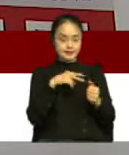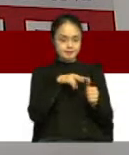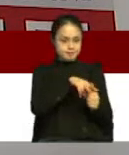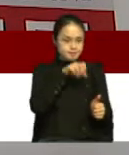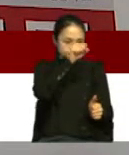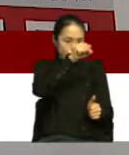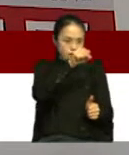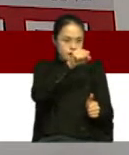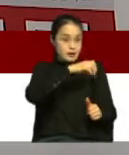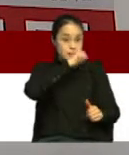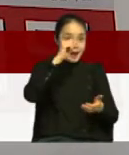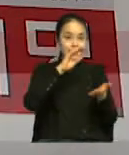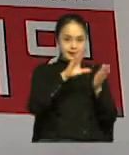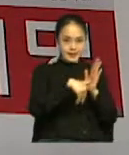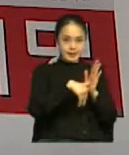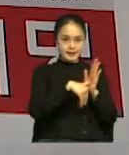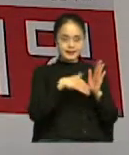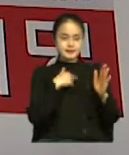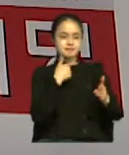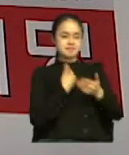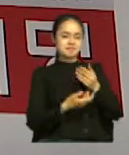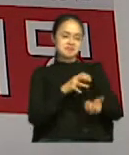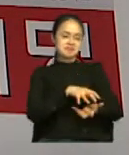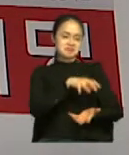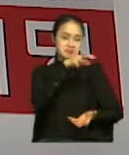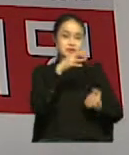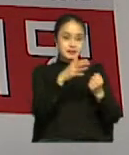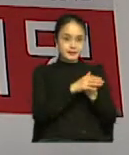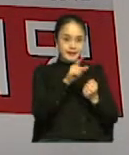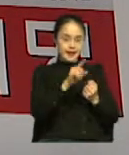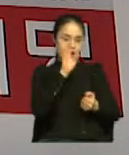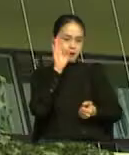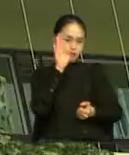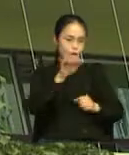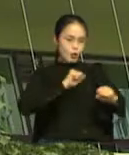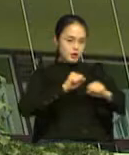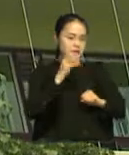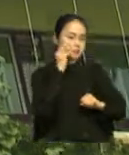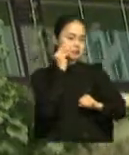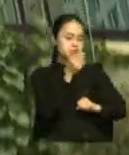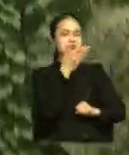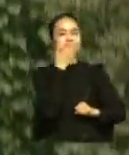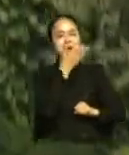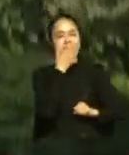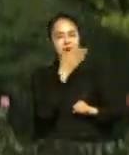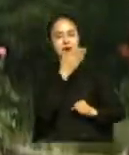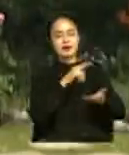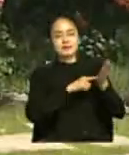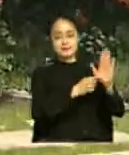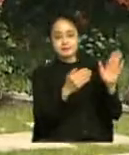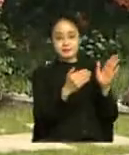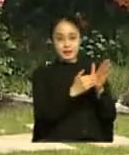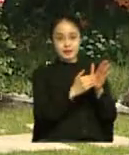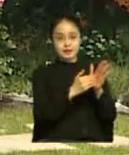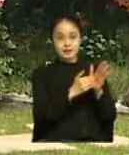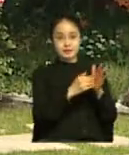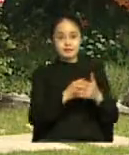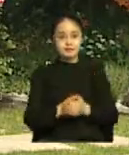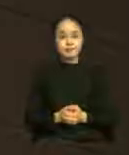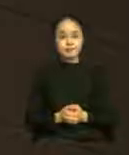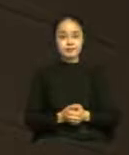축적된 경험과 지식을 통해 지역 경제를 살리겠다는 구상을 내놨습니다. 김기동 구청장이 출마하지